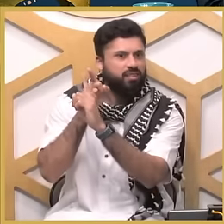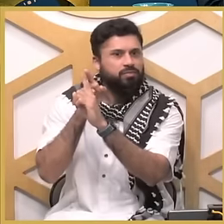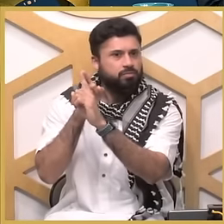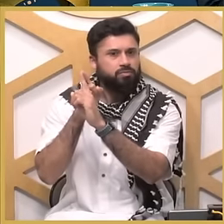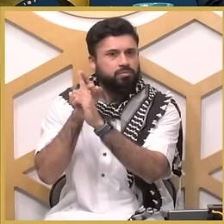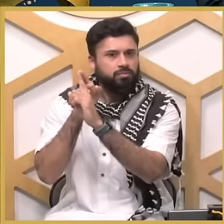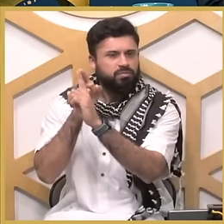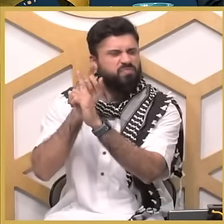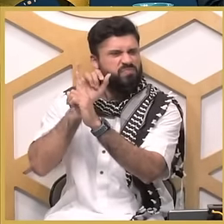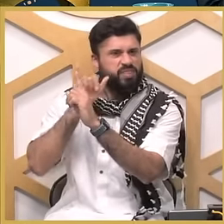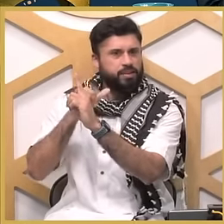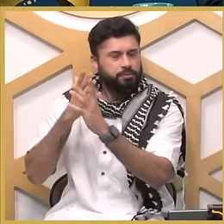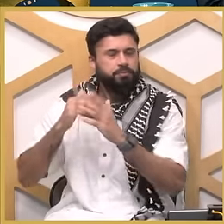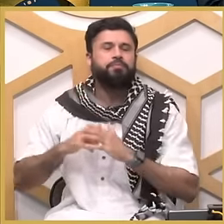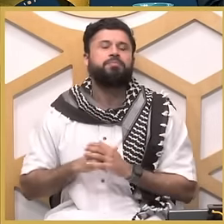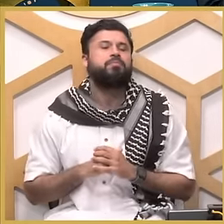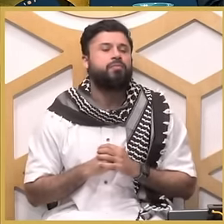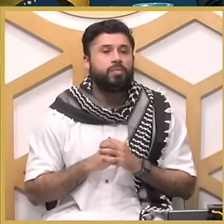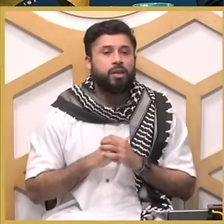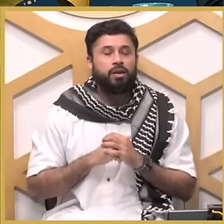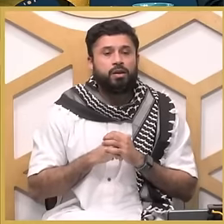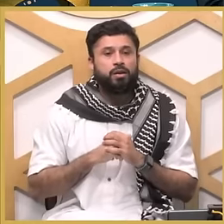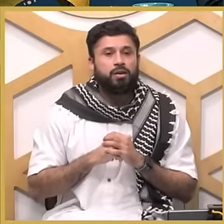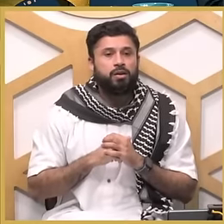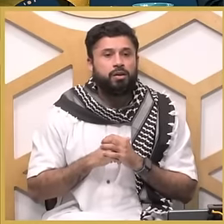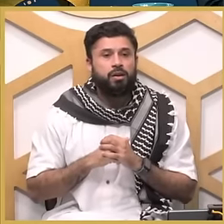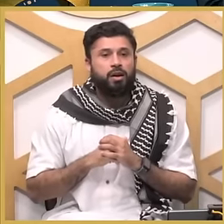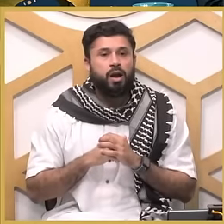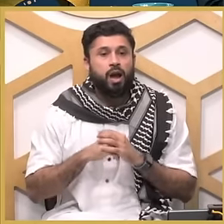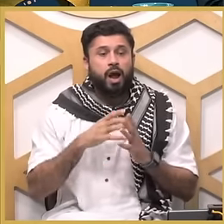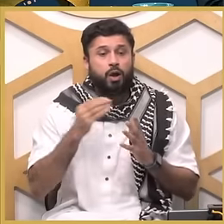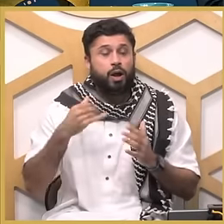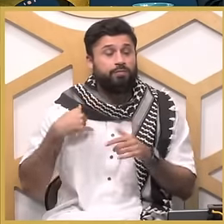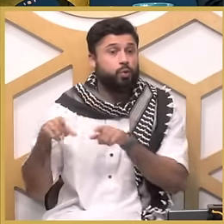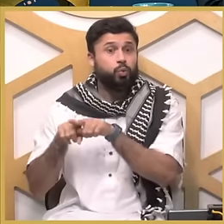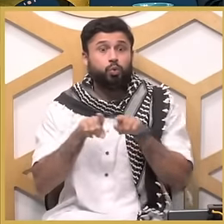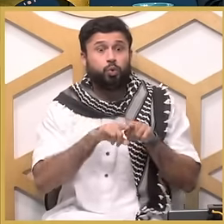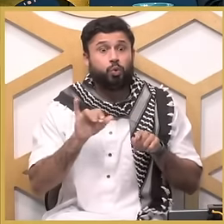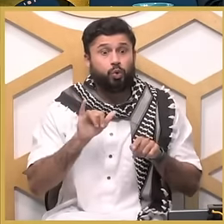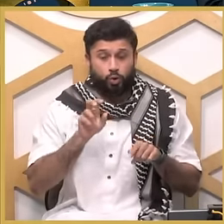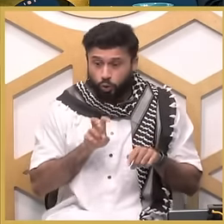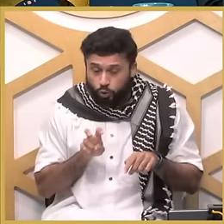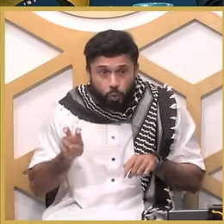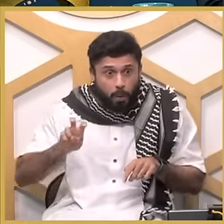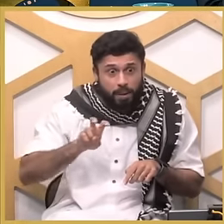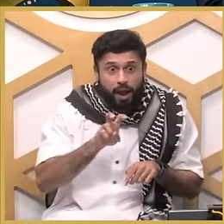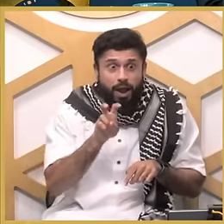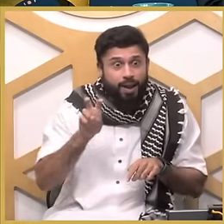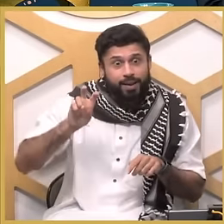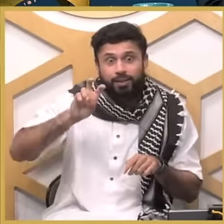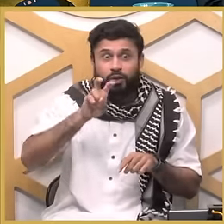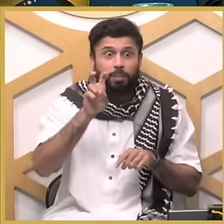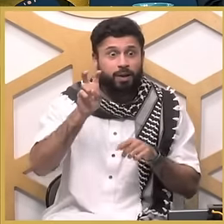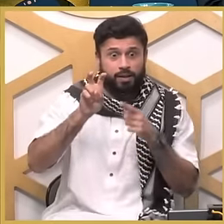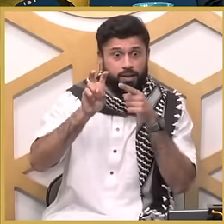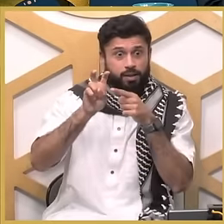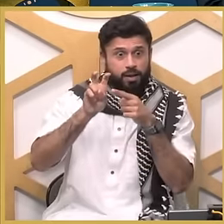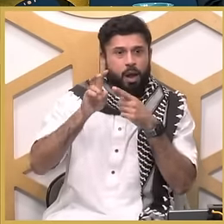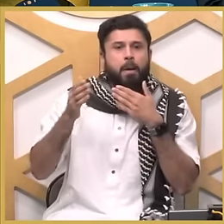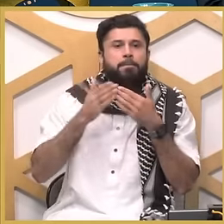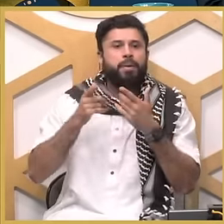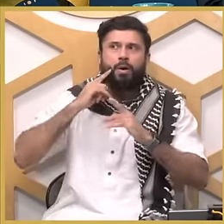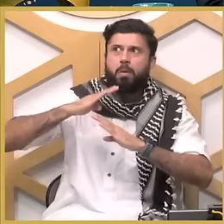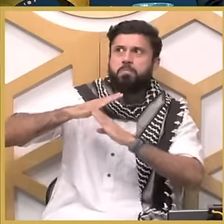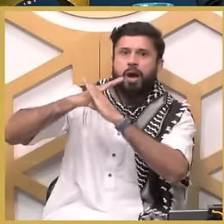أَوْ تُعَوِّقُهُ. It might hinder the journey or the path, and says basically kind of like slowing it down eventually. أَوْ